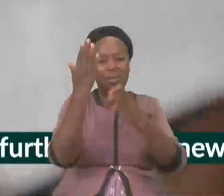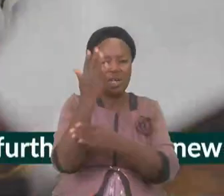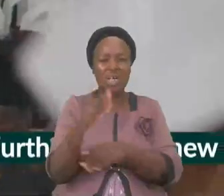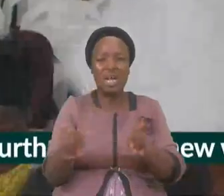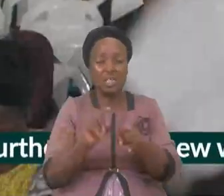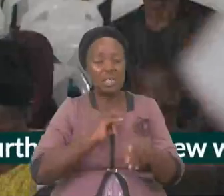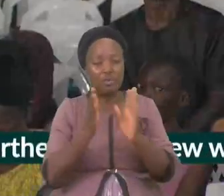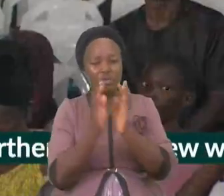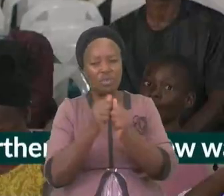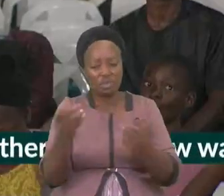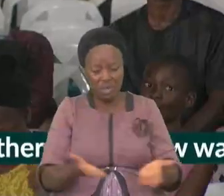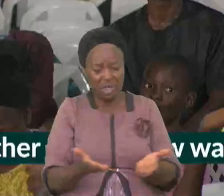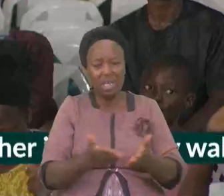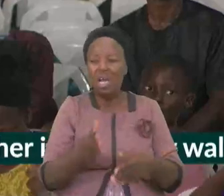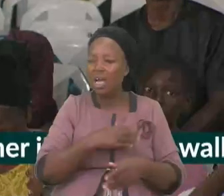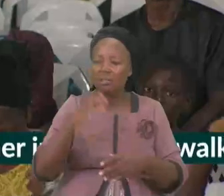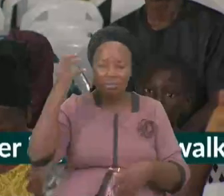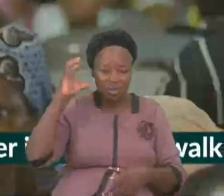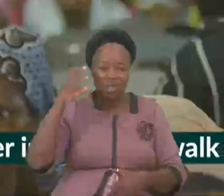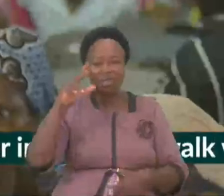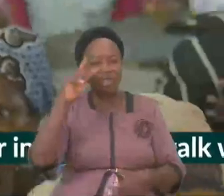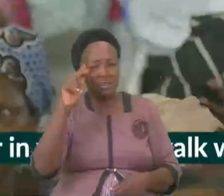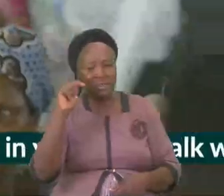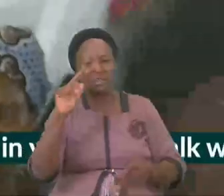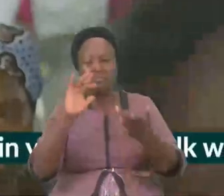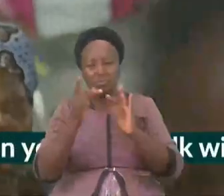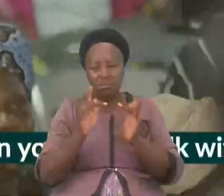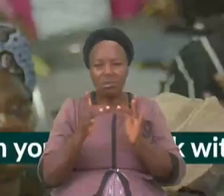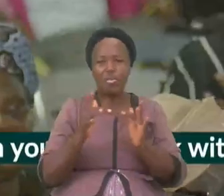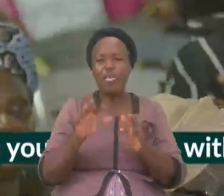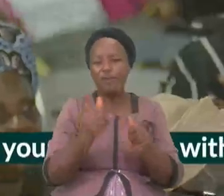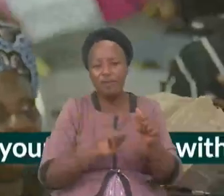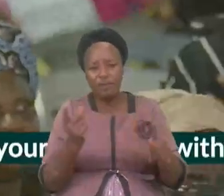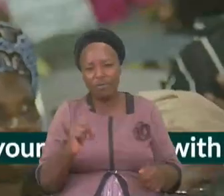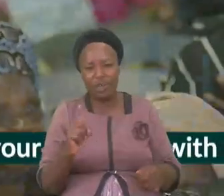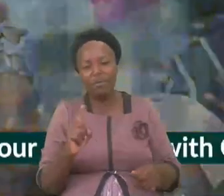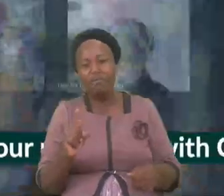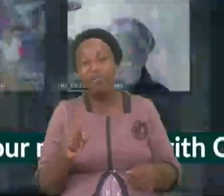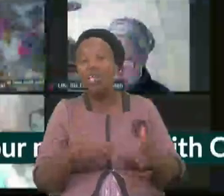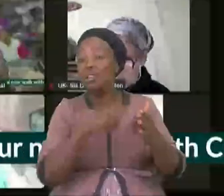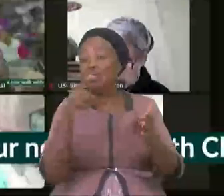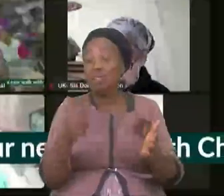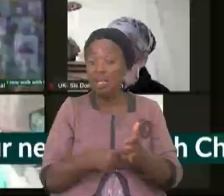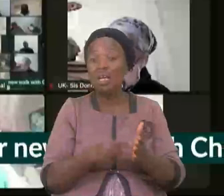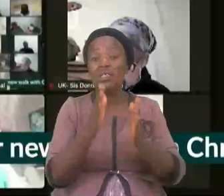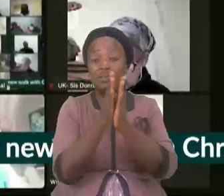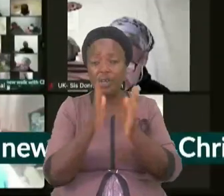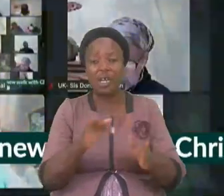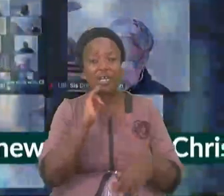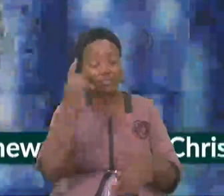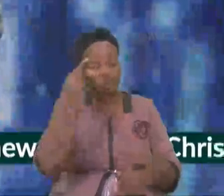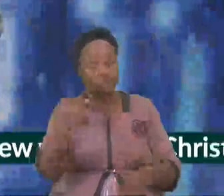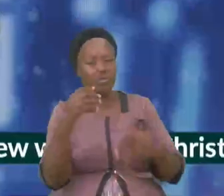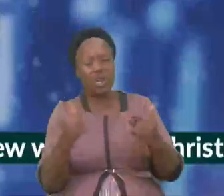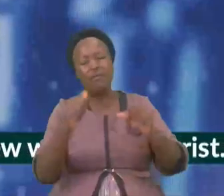Ici, au lieu principal, à la radio, à la télévision, en ligne, partout où vous êtes. Cette